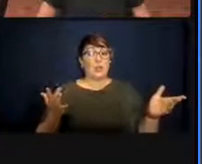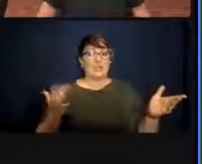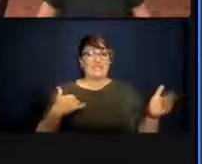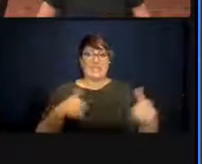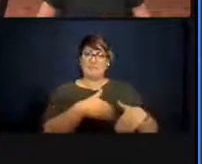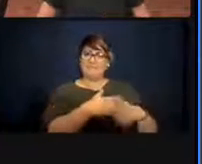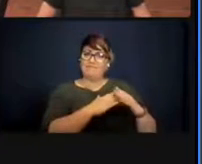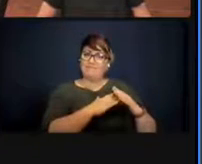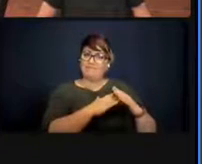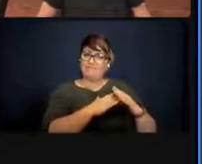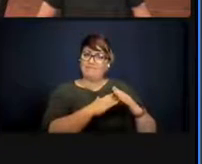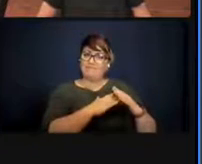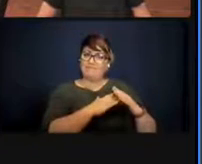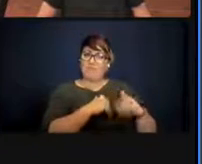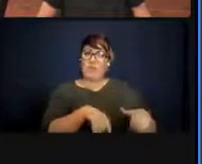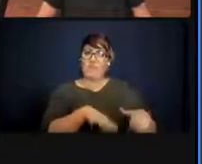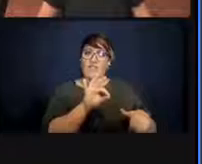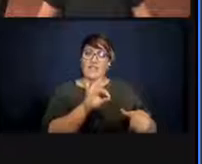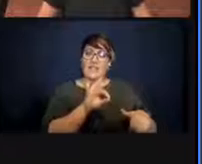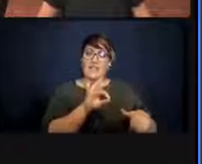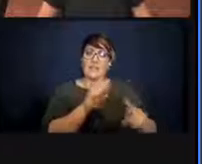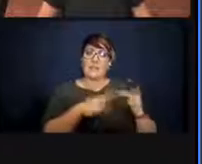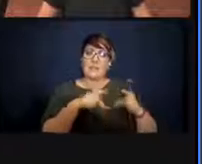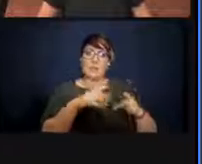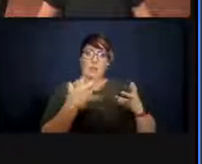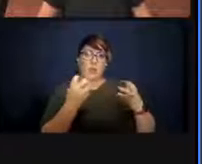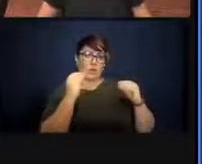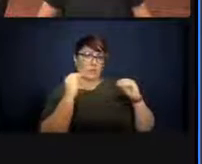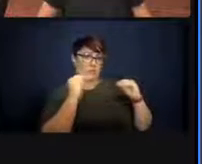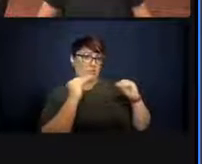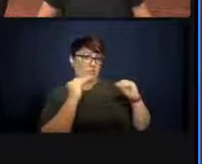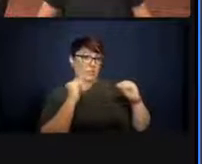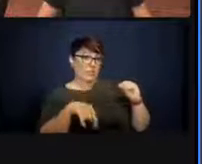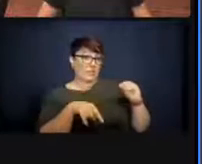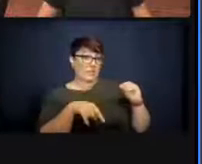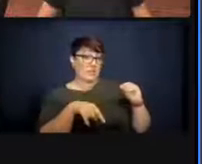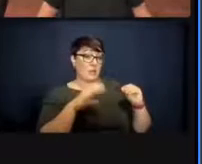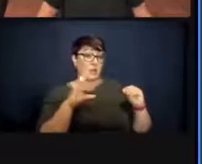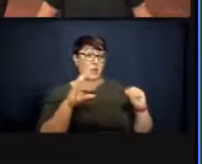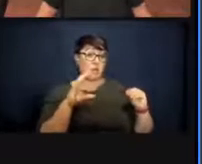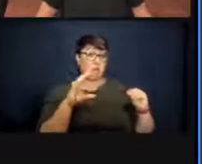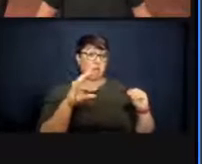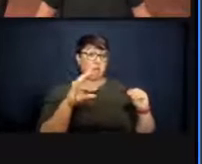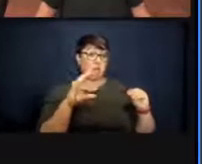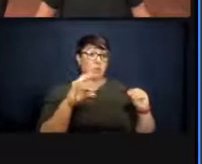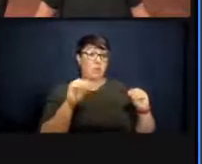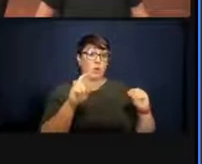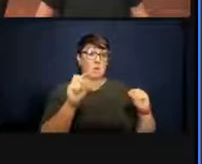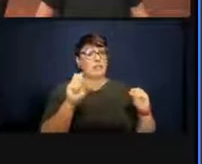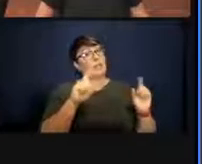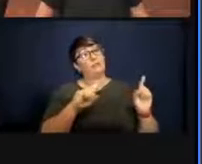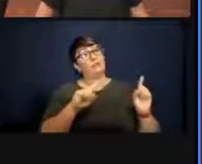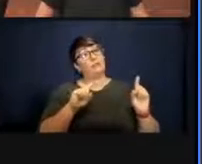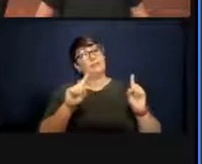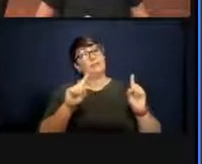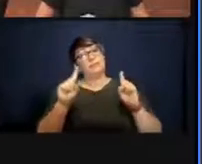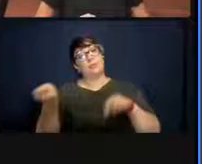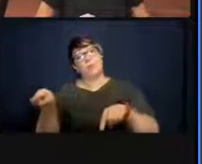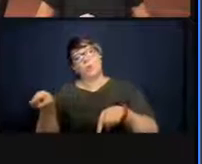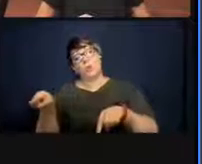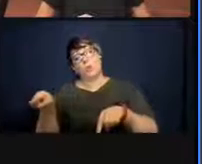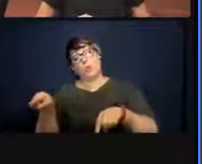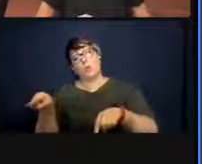يعلمكم حتى. هل هذا هو عائق لئلا نستطيع إيجاد أساتذة